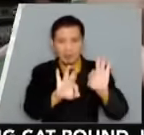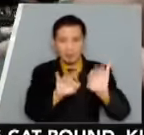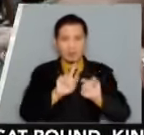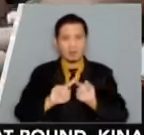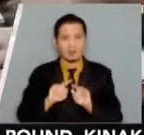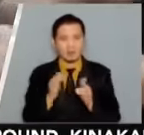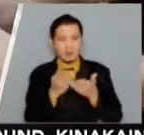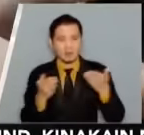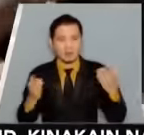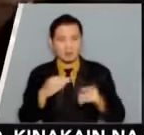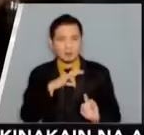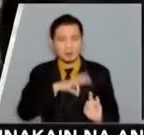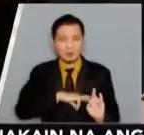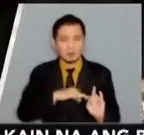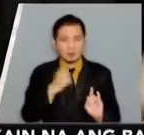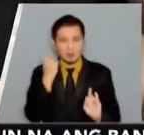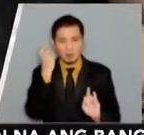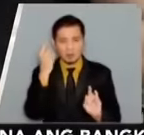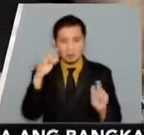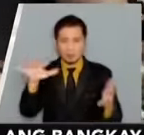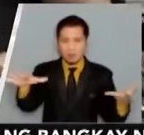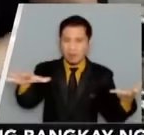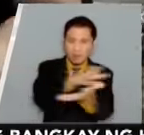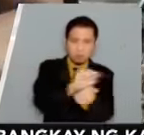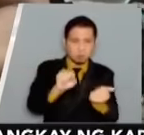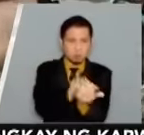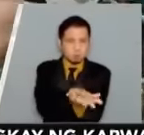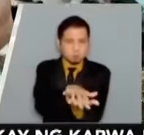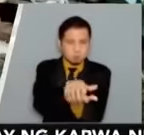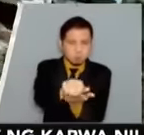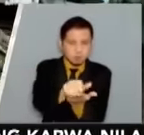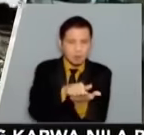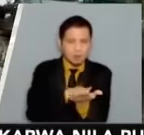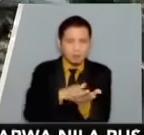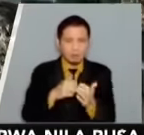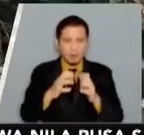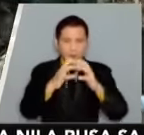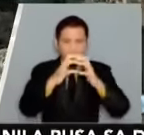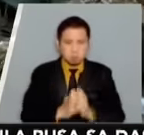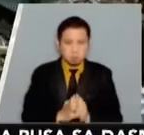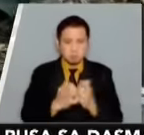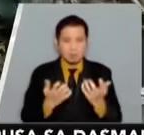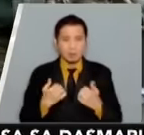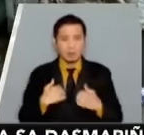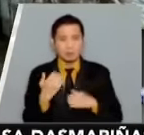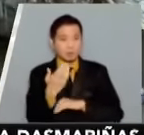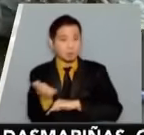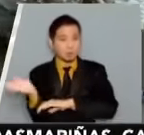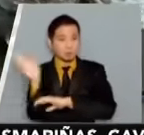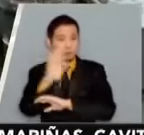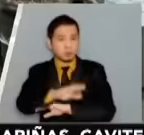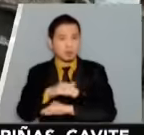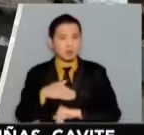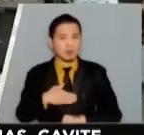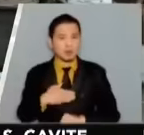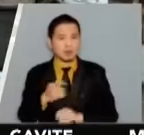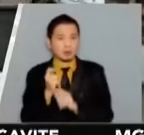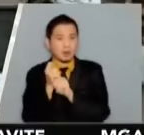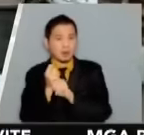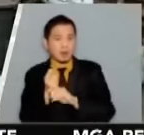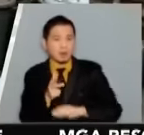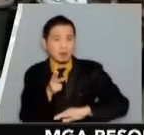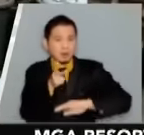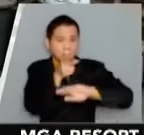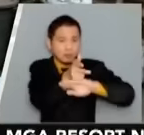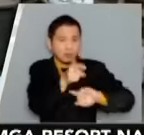ng pinsala nung naidulot na sunog sa magkakatikit na bahay dito. At buong magdamag ay nagbantay din dito yung mga fire truck ng BFP para siguraduhin